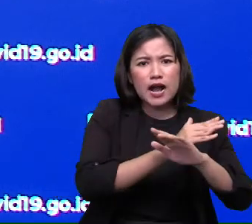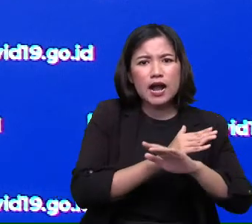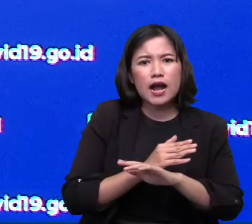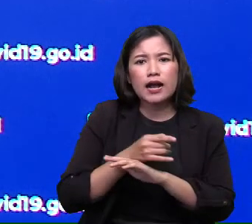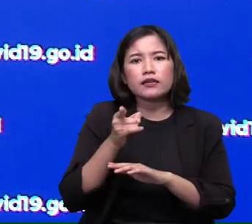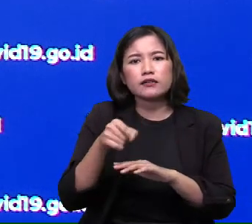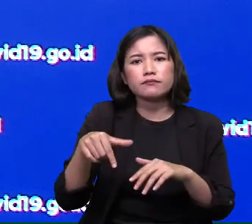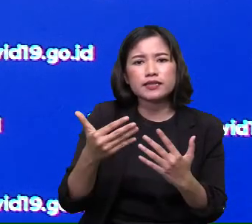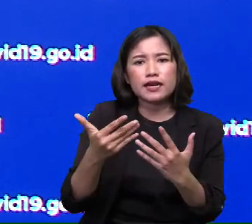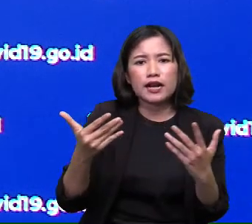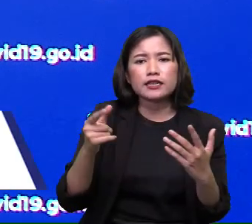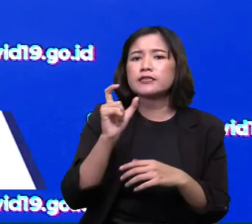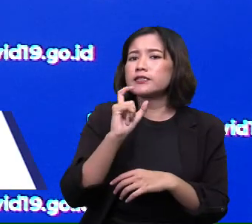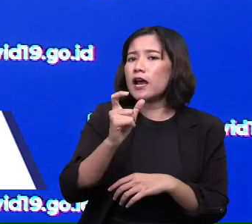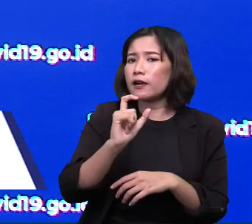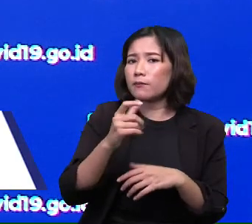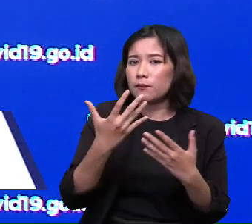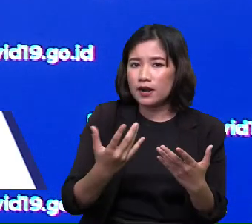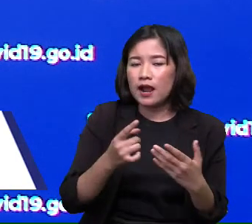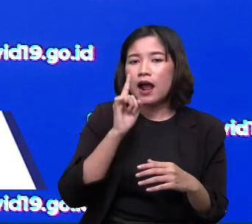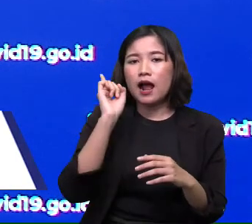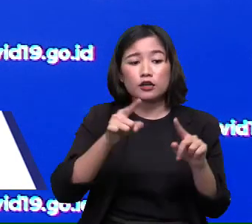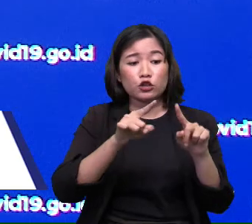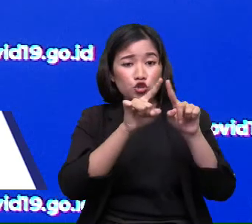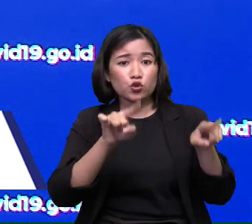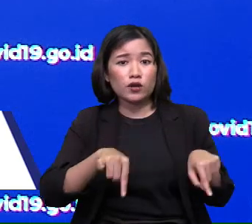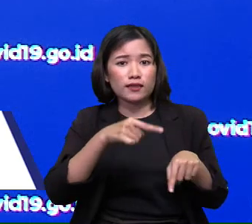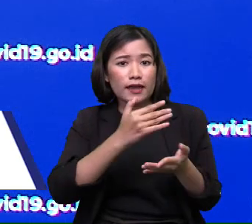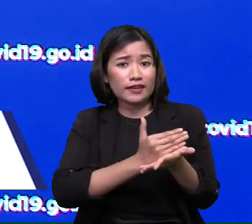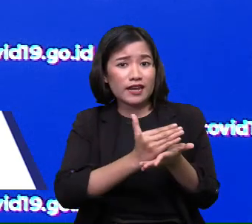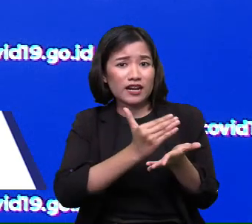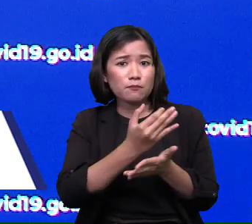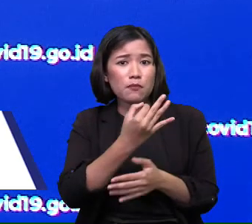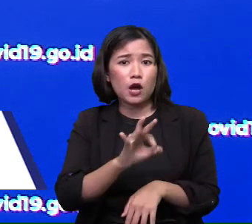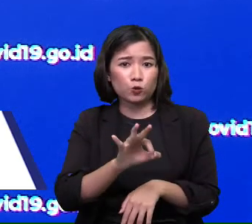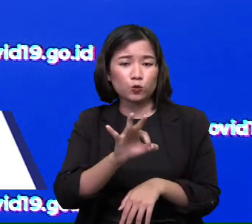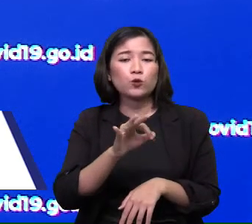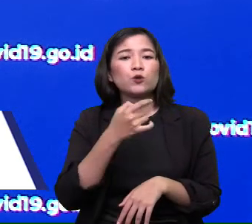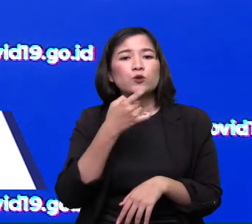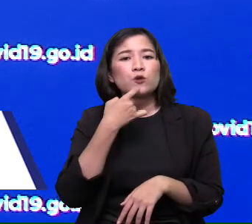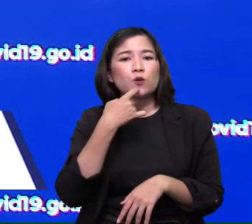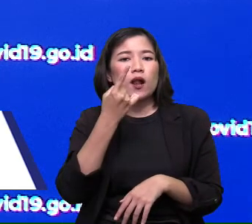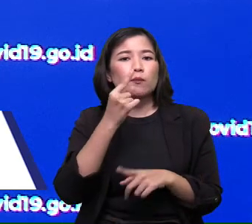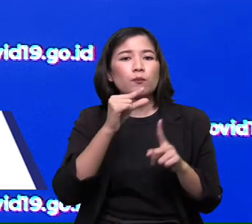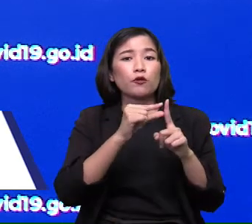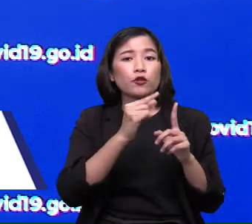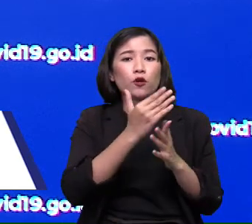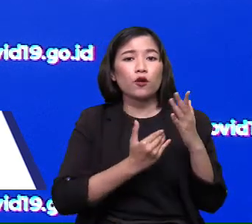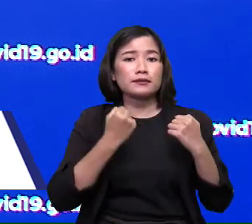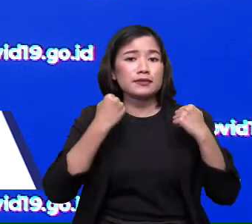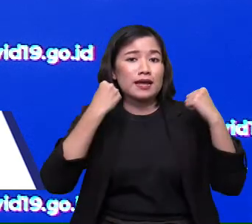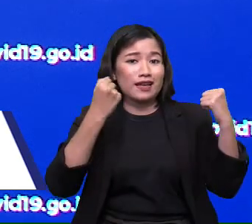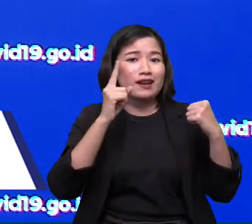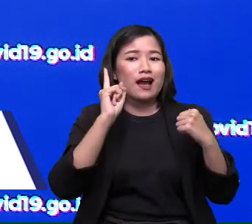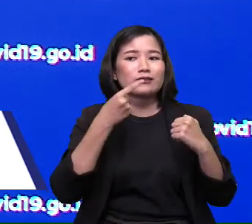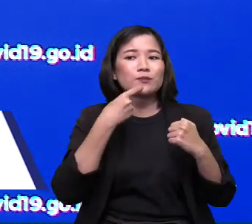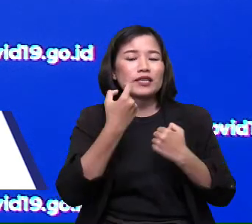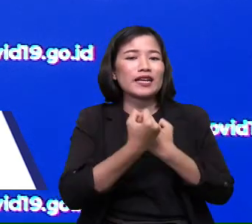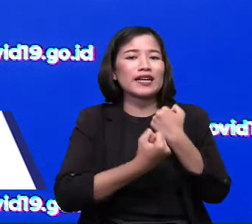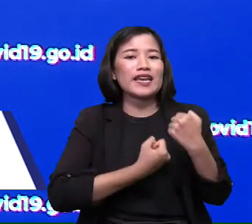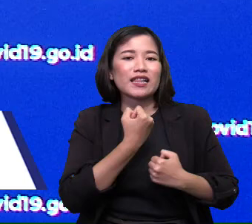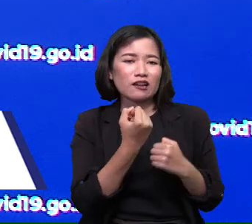di masyarakat salah satunya dengan menerbitkan surat edaran terbaru terkait dengan protokol kesehatan dalam kegiatan berskala